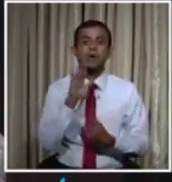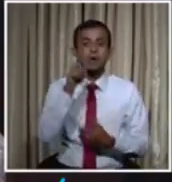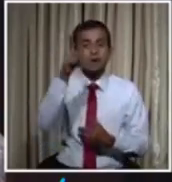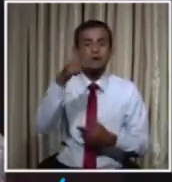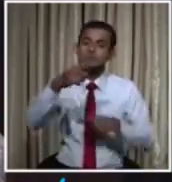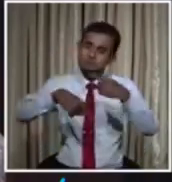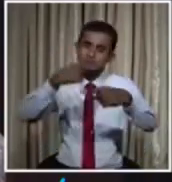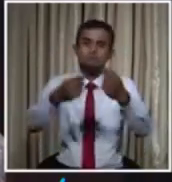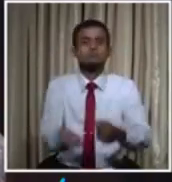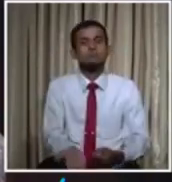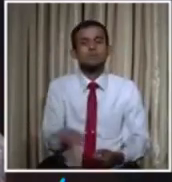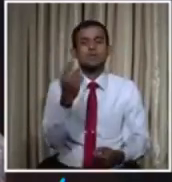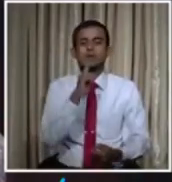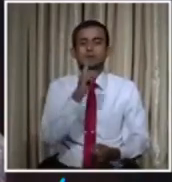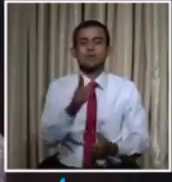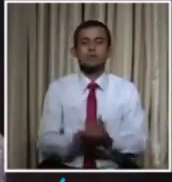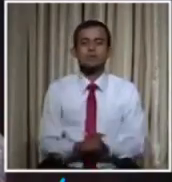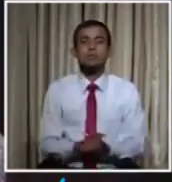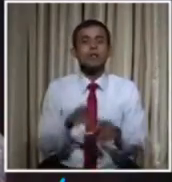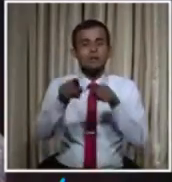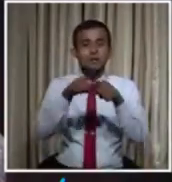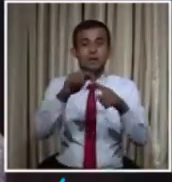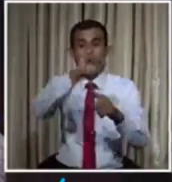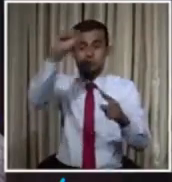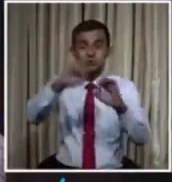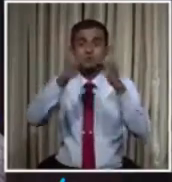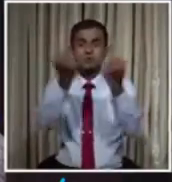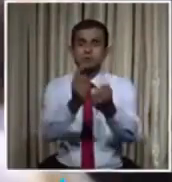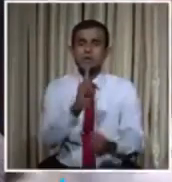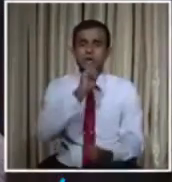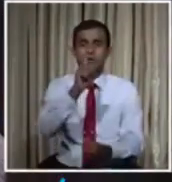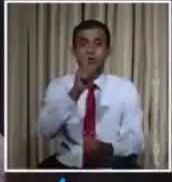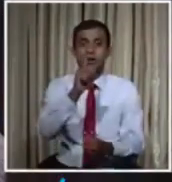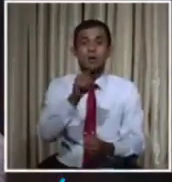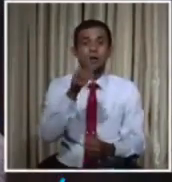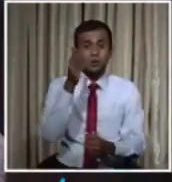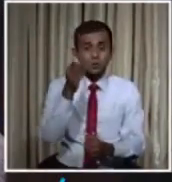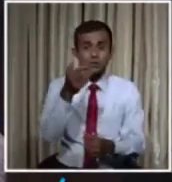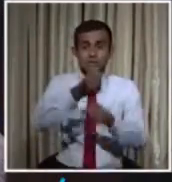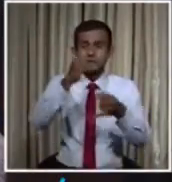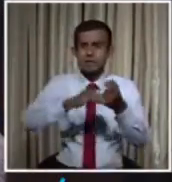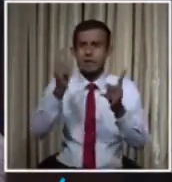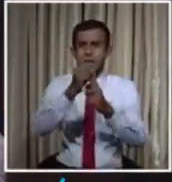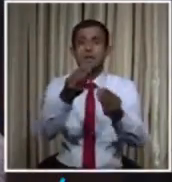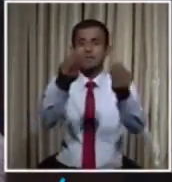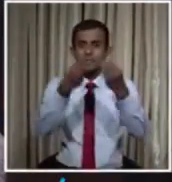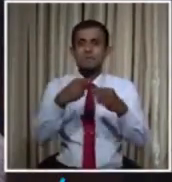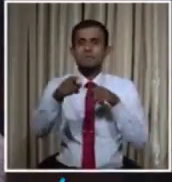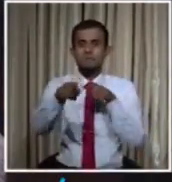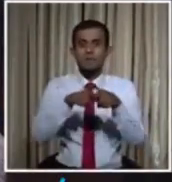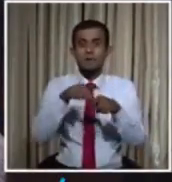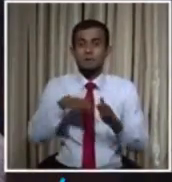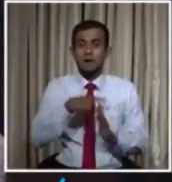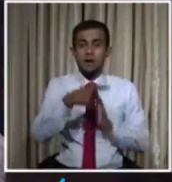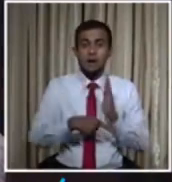දිගටම ක්‍රියාත්මක කරන්න ඒ කියලා හැබැයි ඒ වගේම යුරෝපා හවුලට කිව්වා කරුණා කරලා GSP plus දෙනවා වගේම මේ